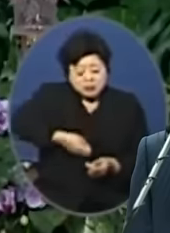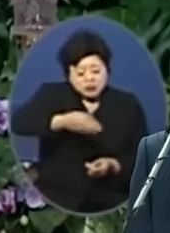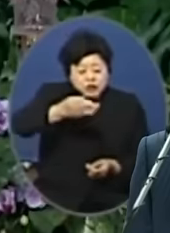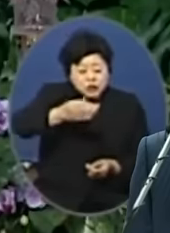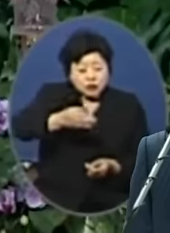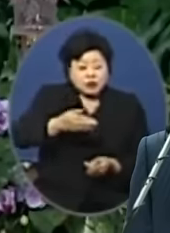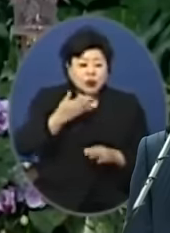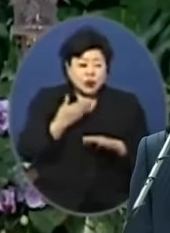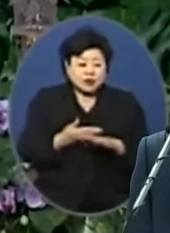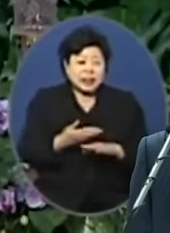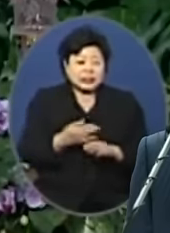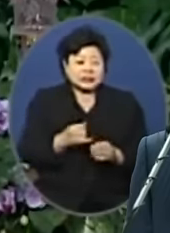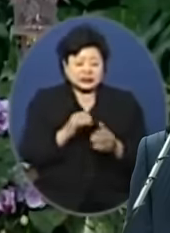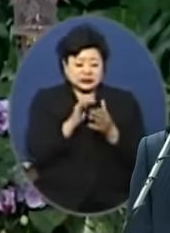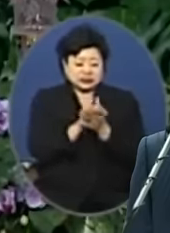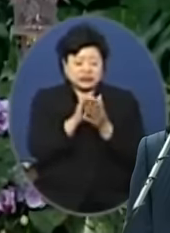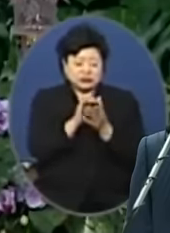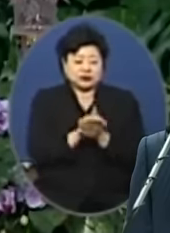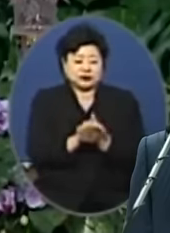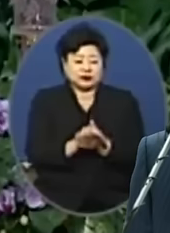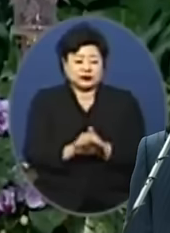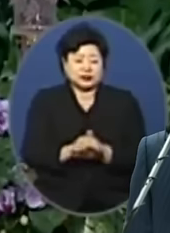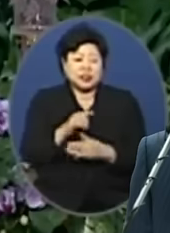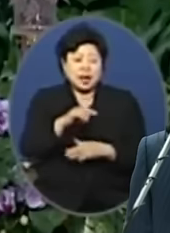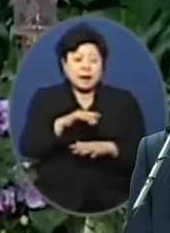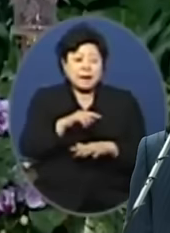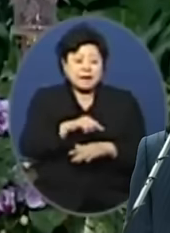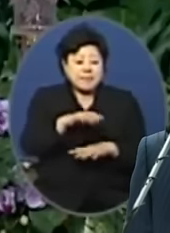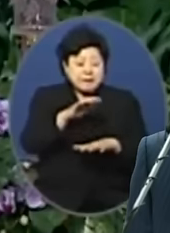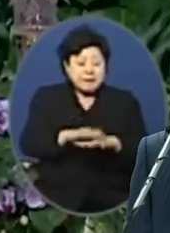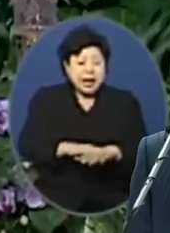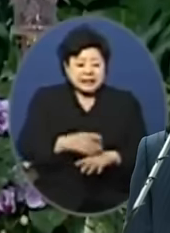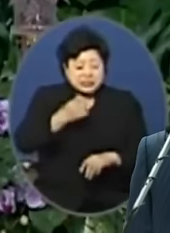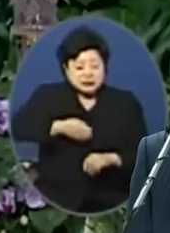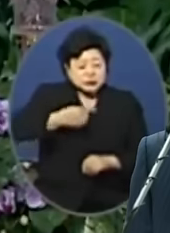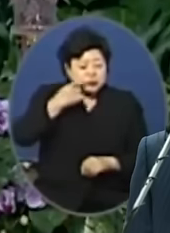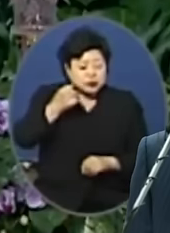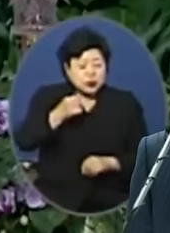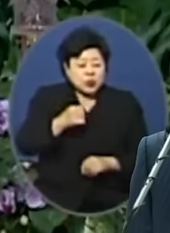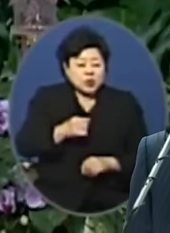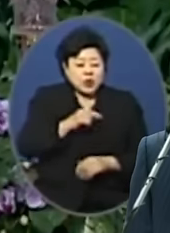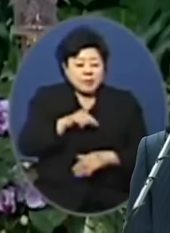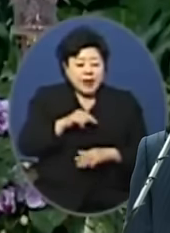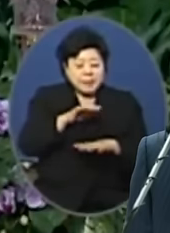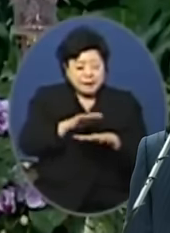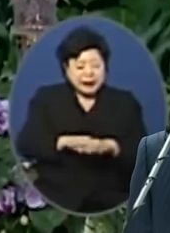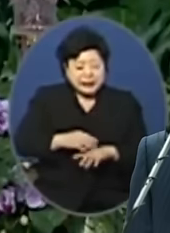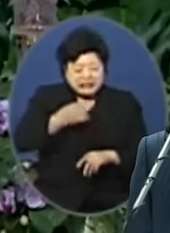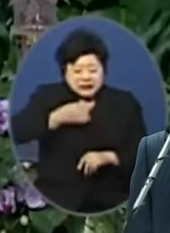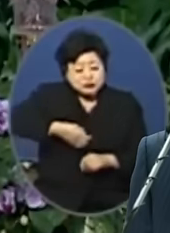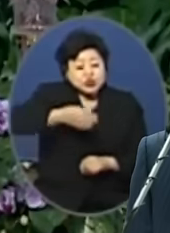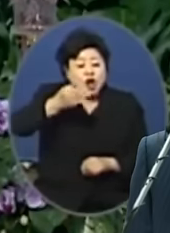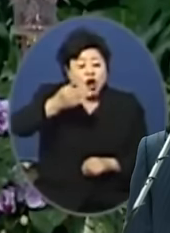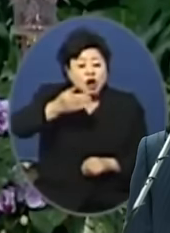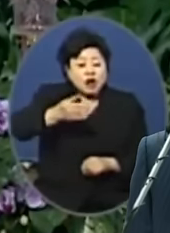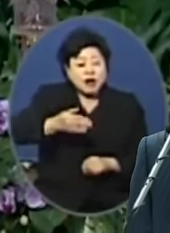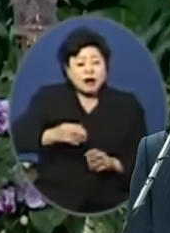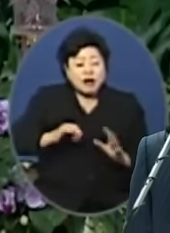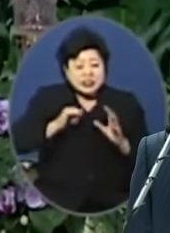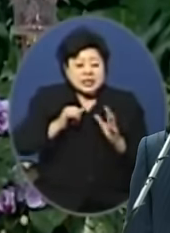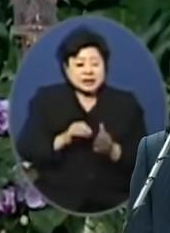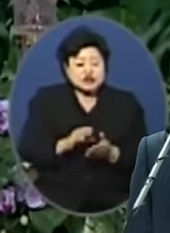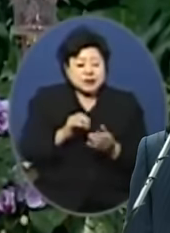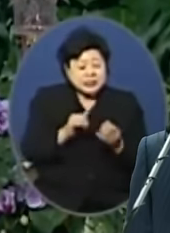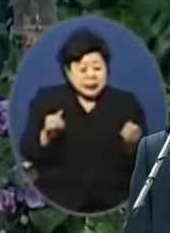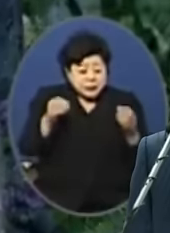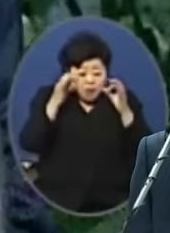있고 친구들이 내 마음에 씨를 뿌리는 것도 있고 부모들이 마음에 씨를 뿌려주는 것이 있는데 세계적인 위인들을